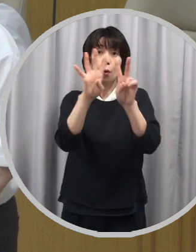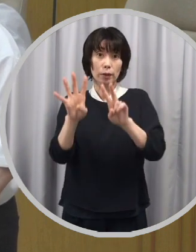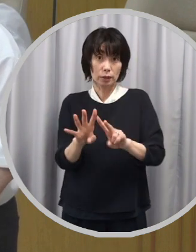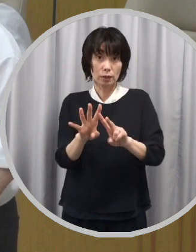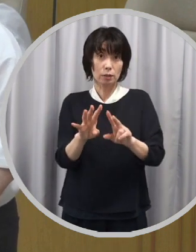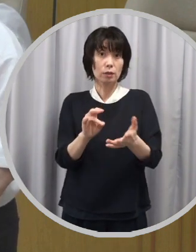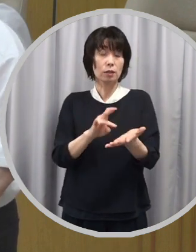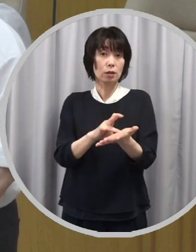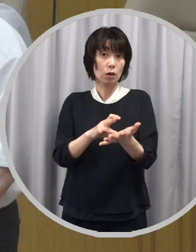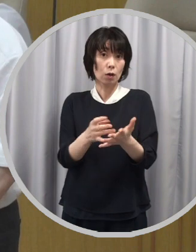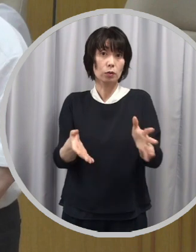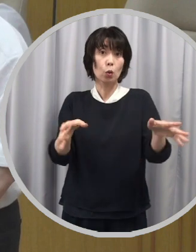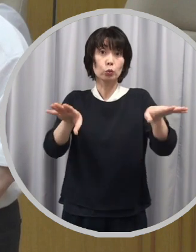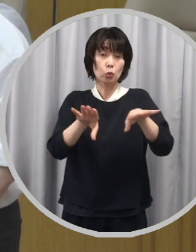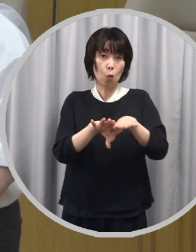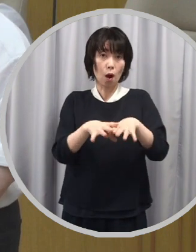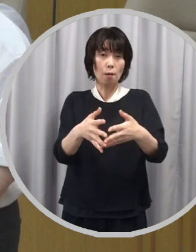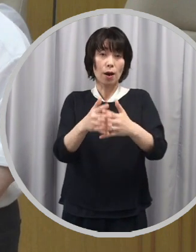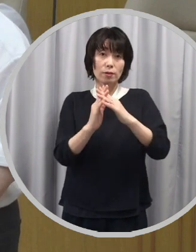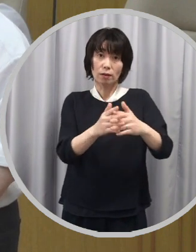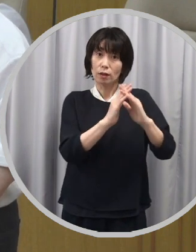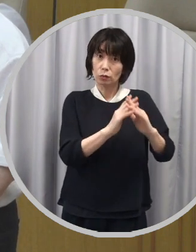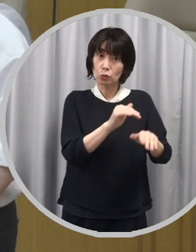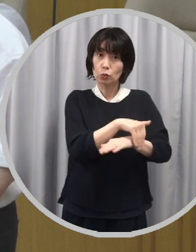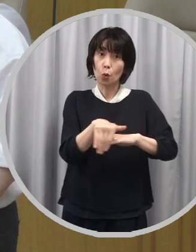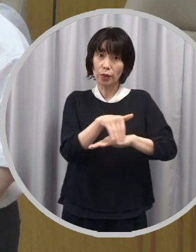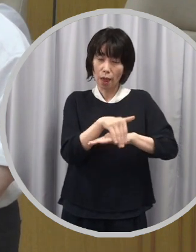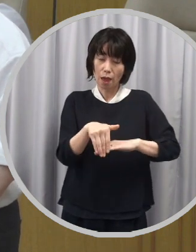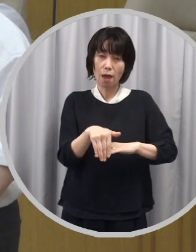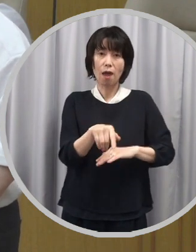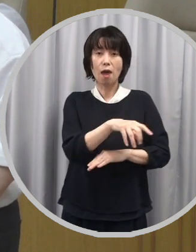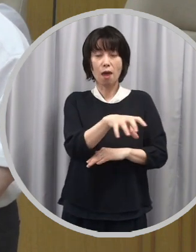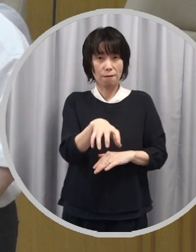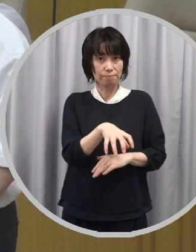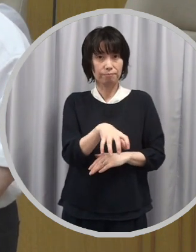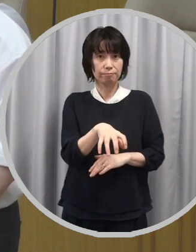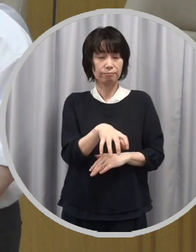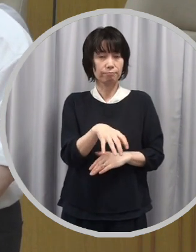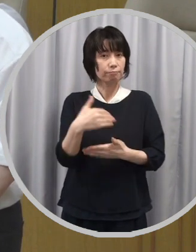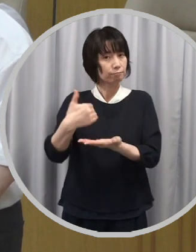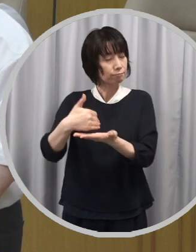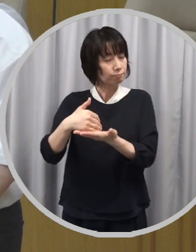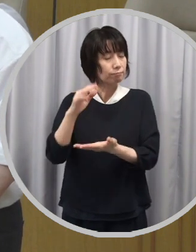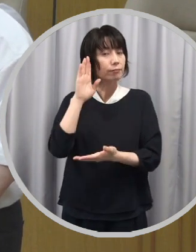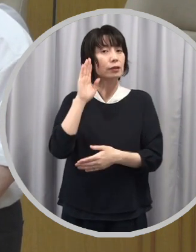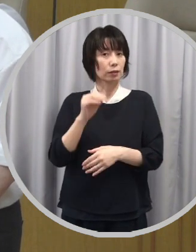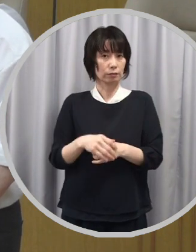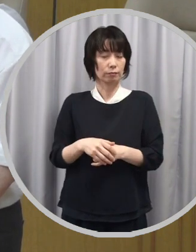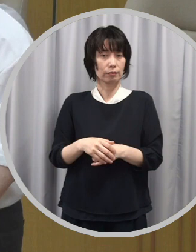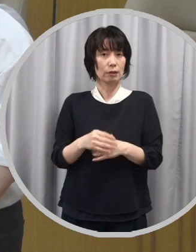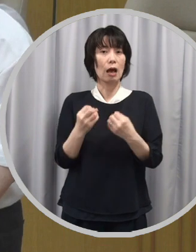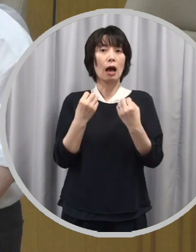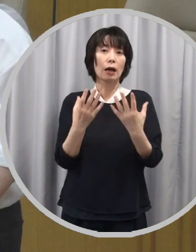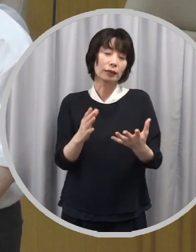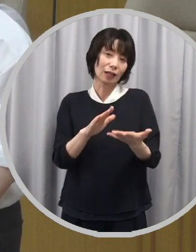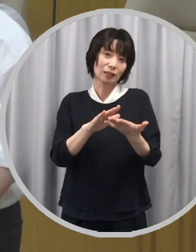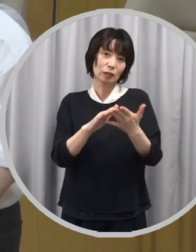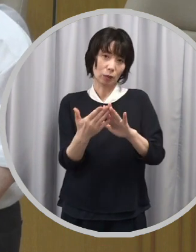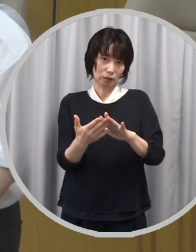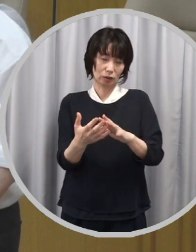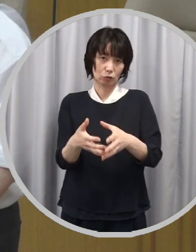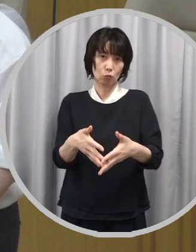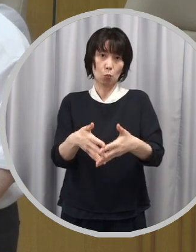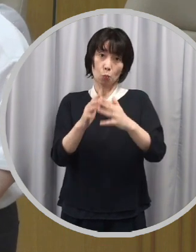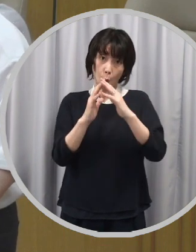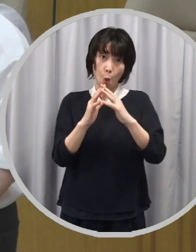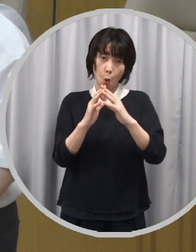ッグストアなども建設予定されているというようなことを伺いますと、新しい町が一つ誕生